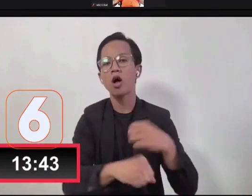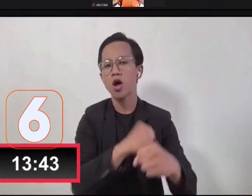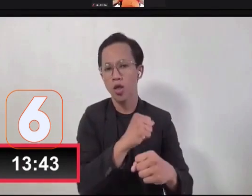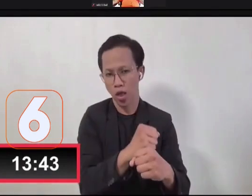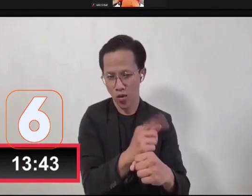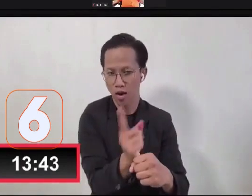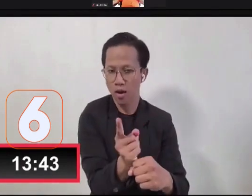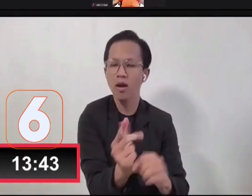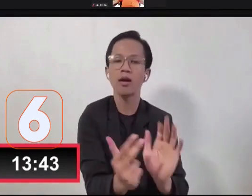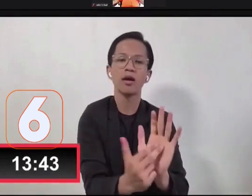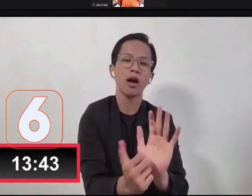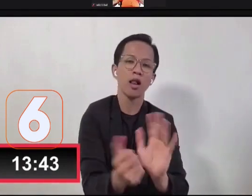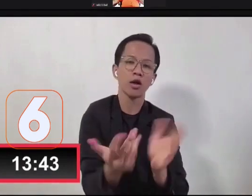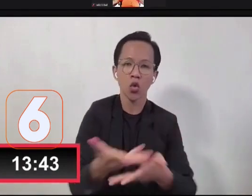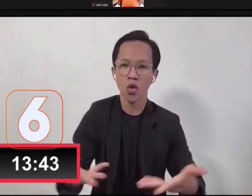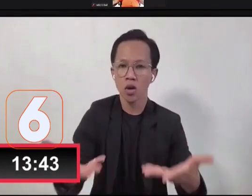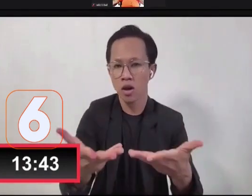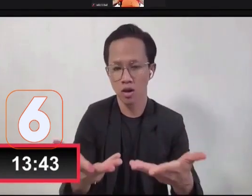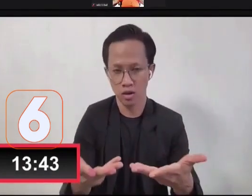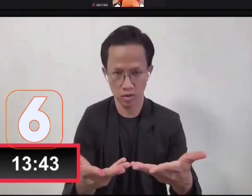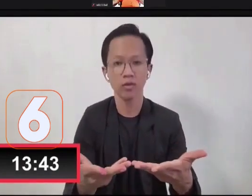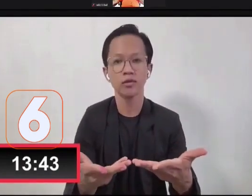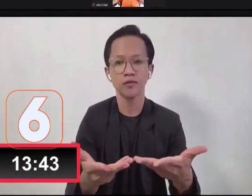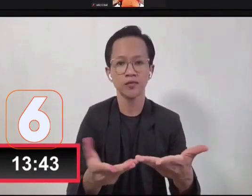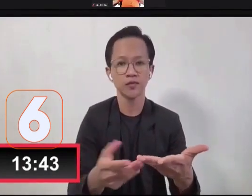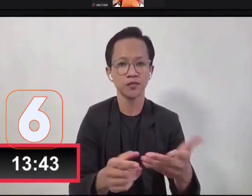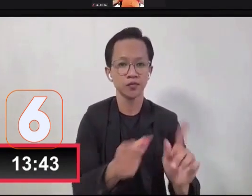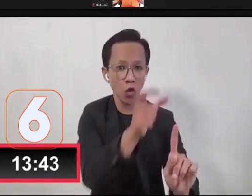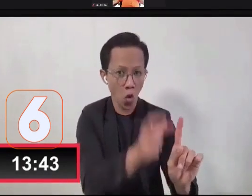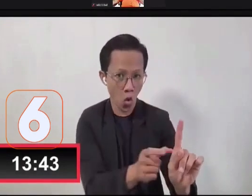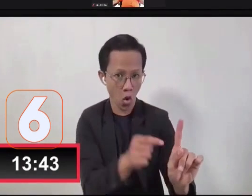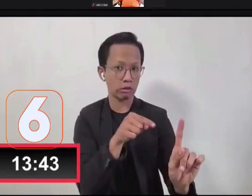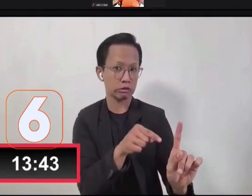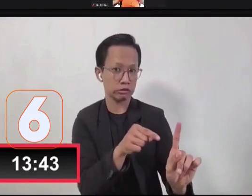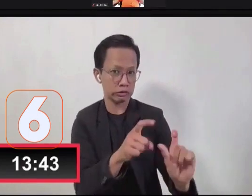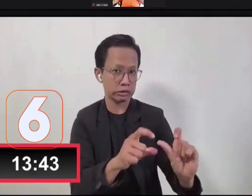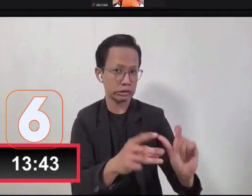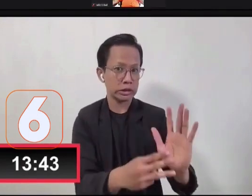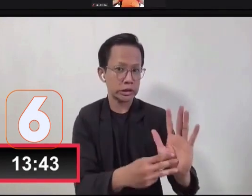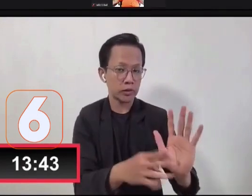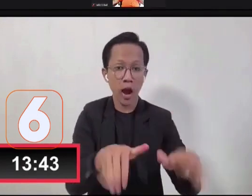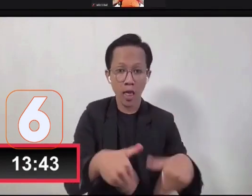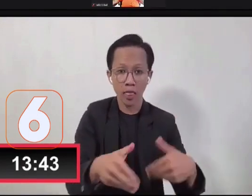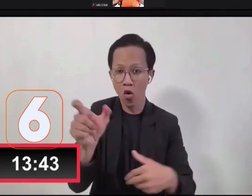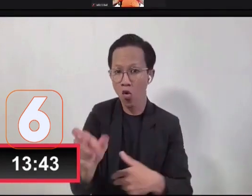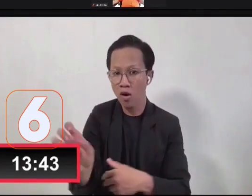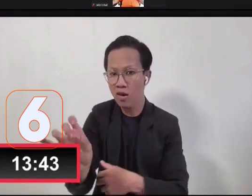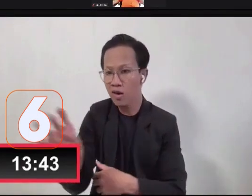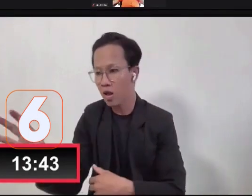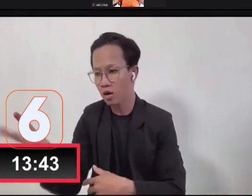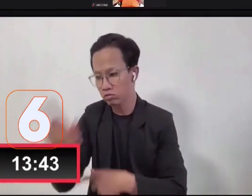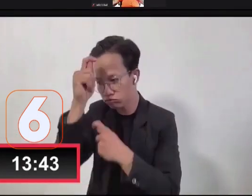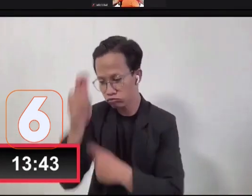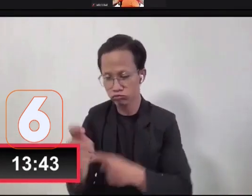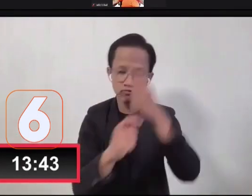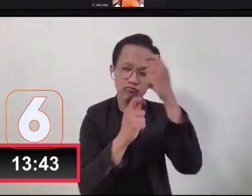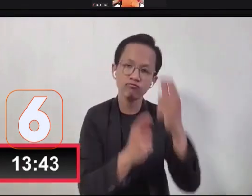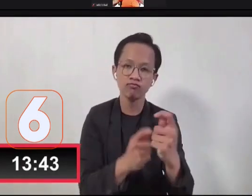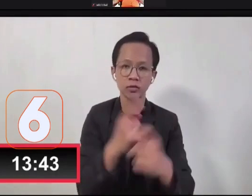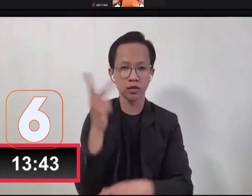sosial bahwa keselamatan pemegang SIM serta orang lain yang ada di ruang Jalan wajib dihormati dan dijaga